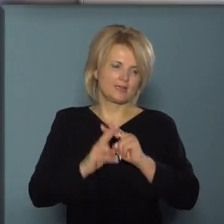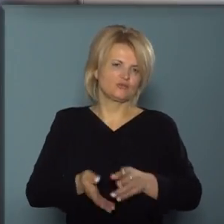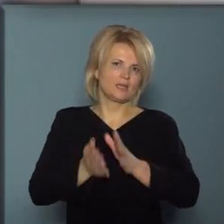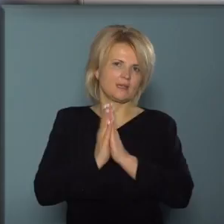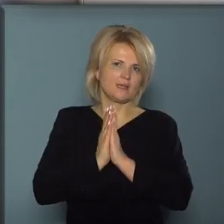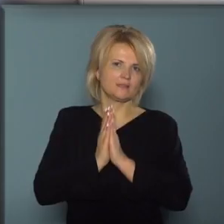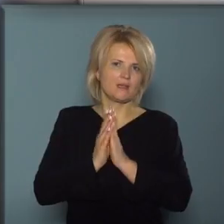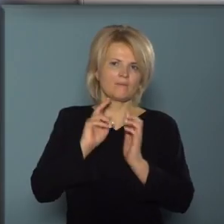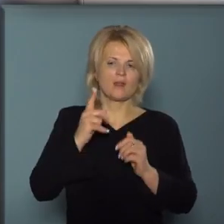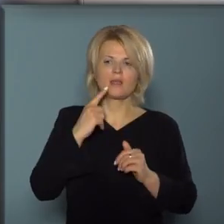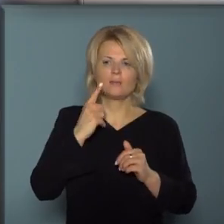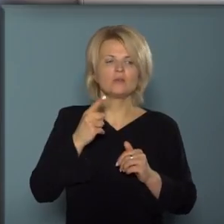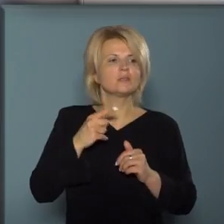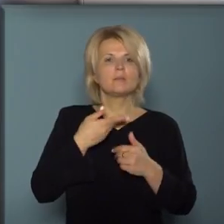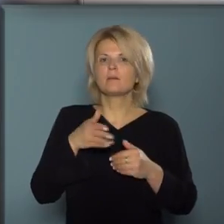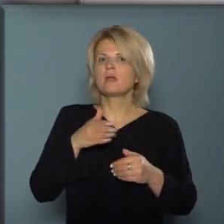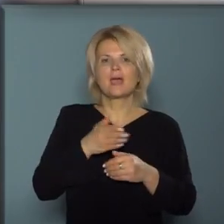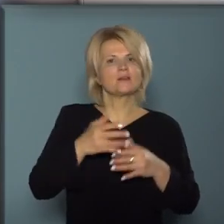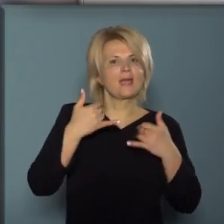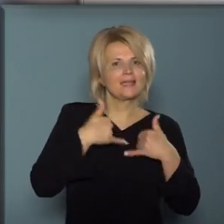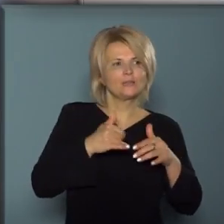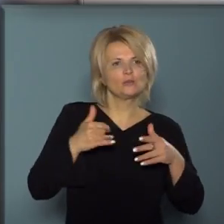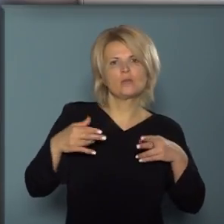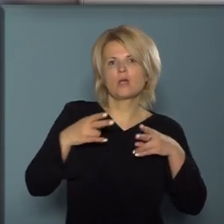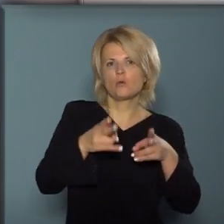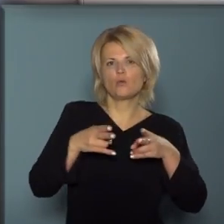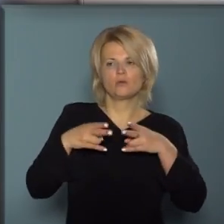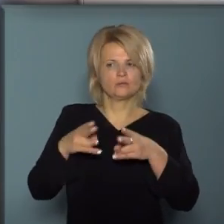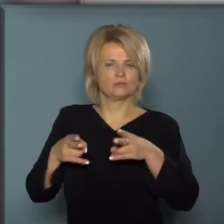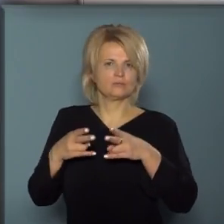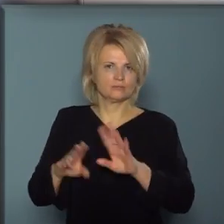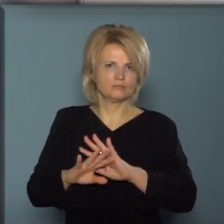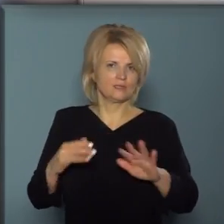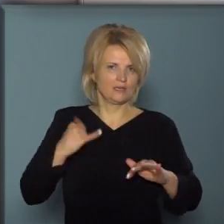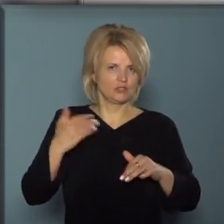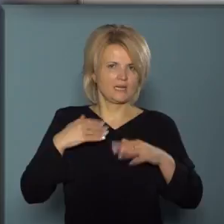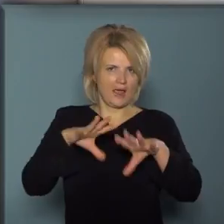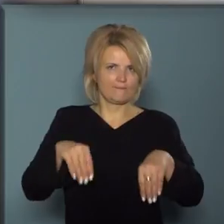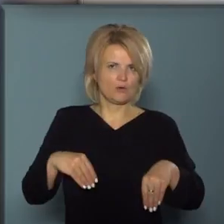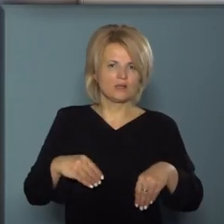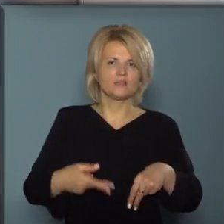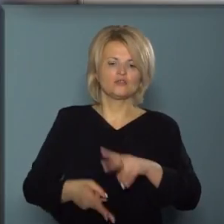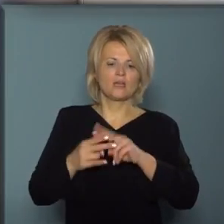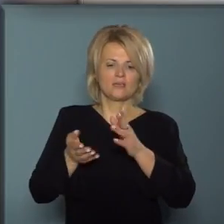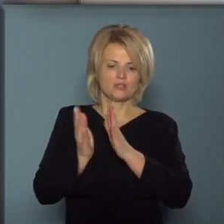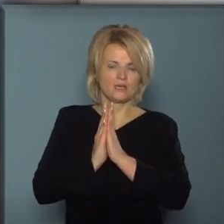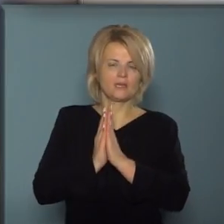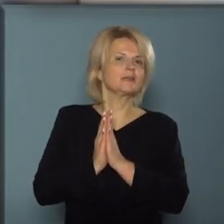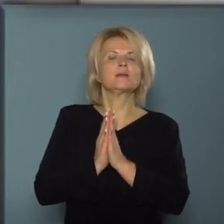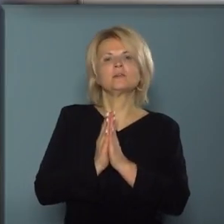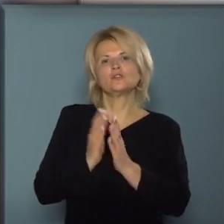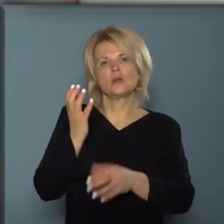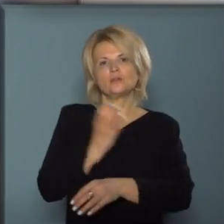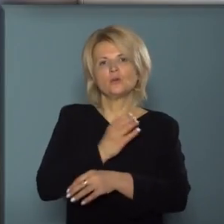bármi. Mondja meg valaki, hogy merre induljak el, és akkor ezen az úton fogok járni. És akkor segítséget kértem, és